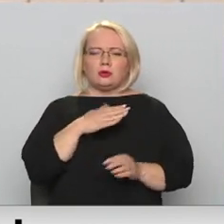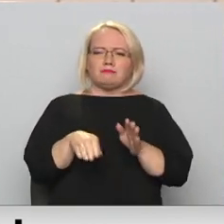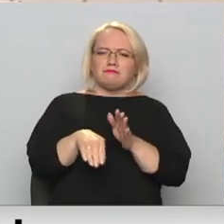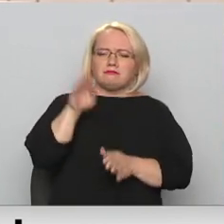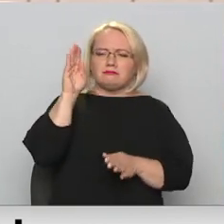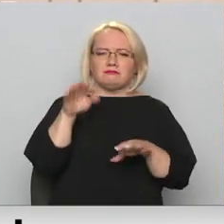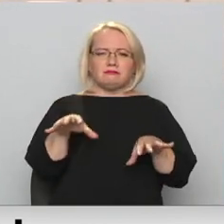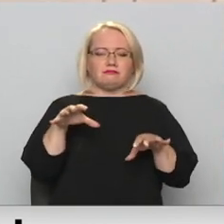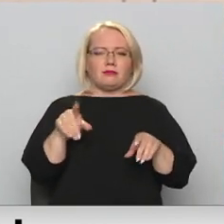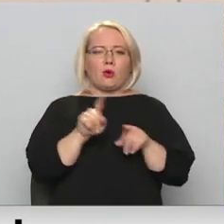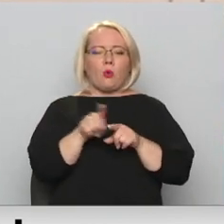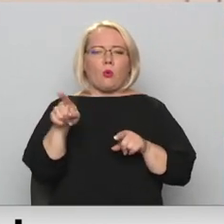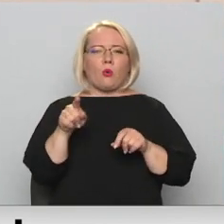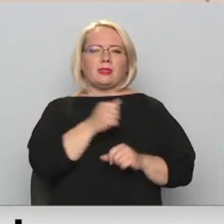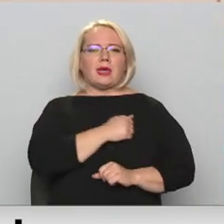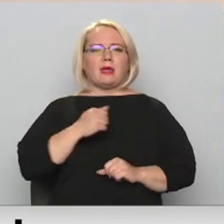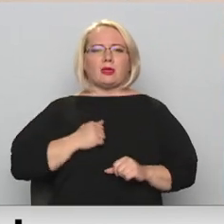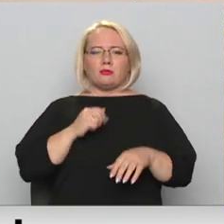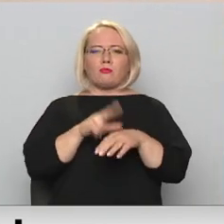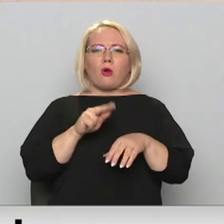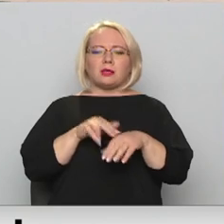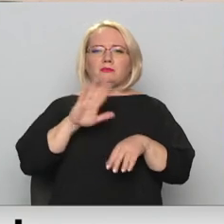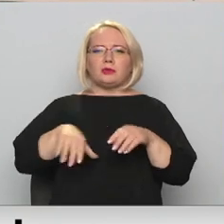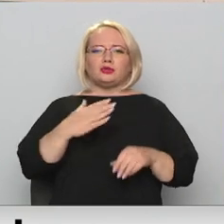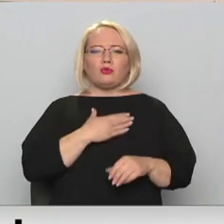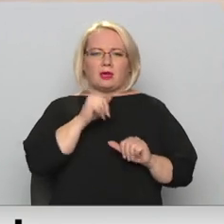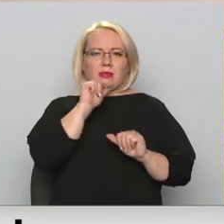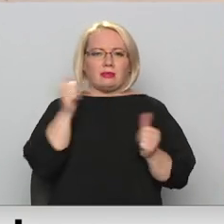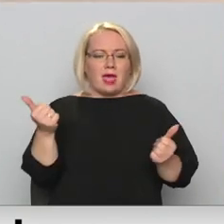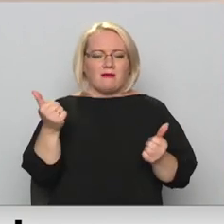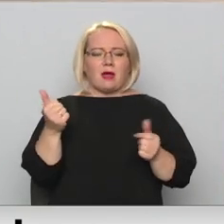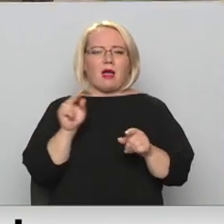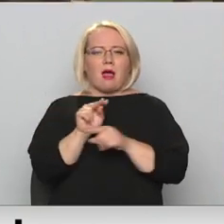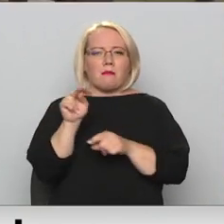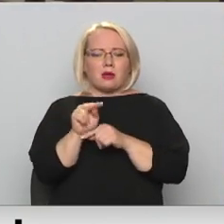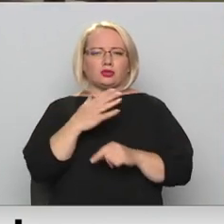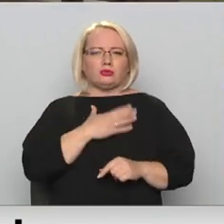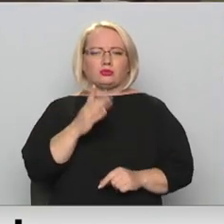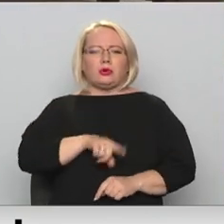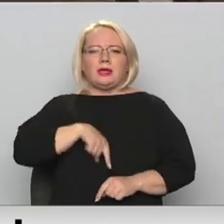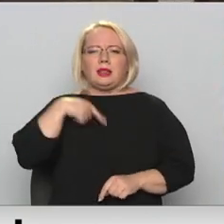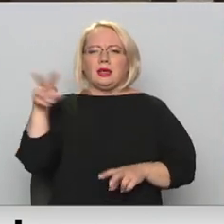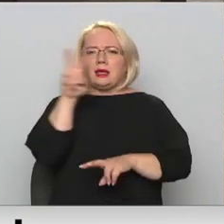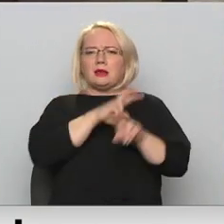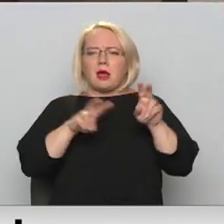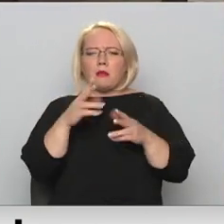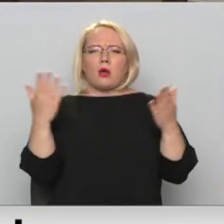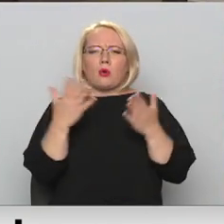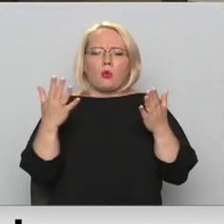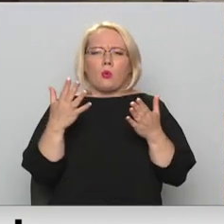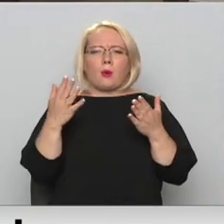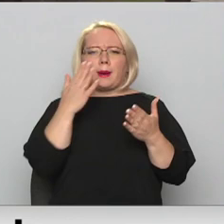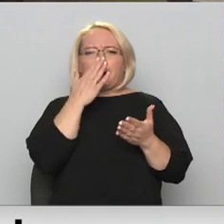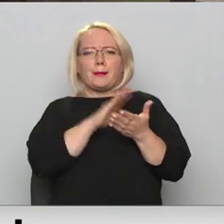bērnības, un dienestu bez suņa policists nevar iedomāties. Bez apmācītas suņa būtu ilgi jāmeklē, kur kontrabandisti